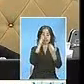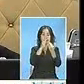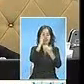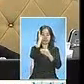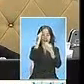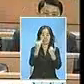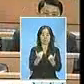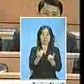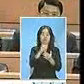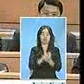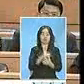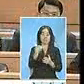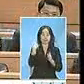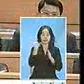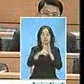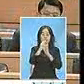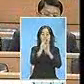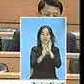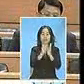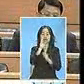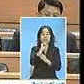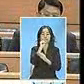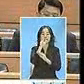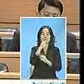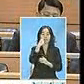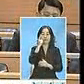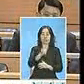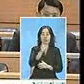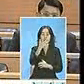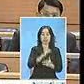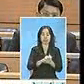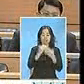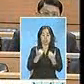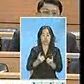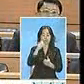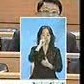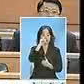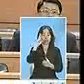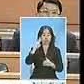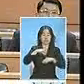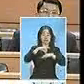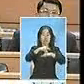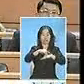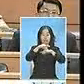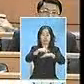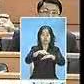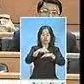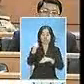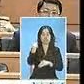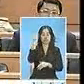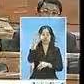ปรายอยู่เมื่อกี้ตะครอบครับก็43ครับคือท่านไม่พูดความจริงครับขณะนี้สว.แต่งตั้งไม่มีครับท่านประธานผม